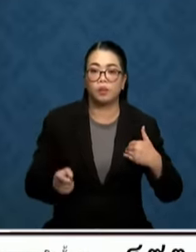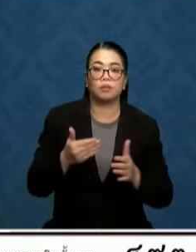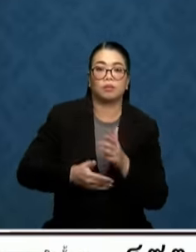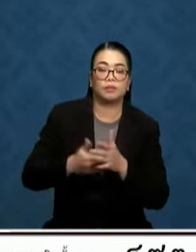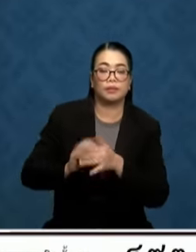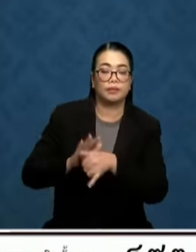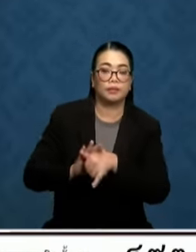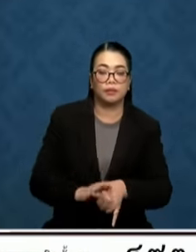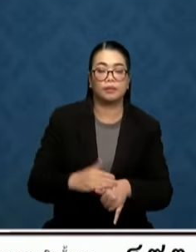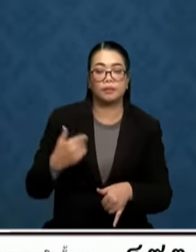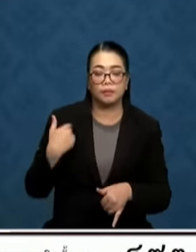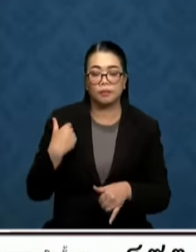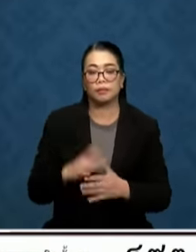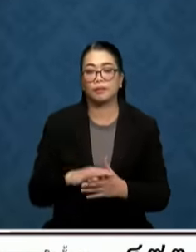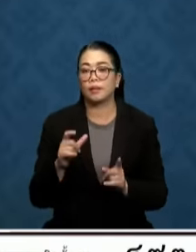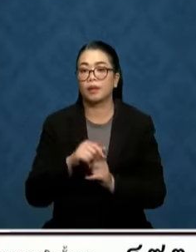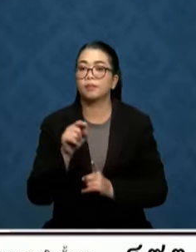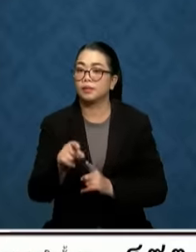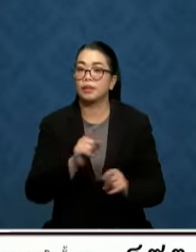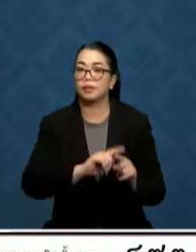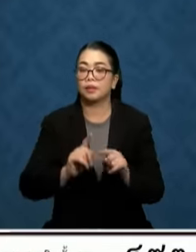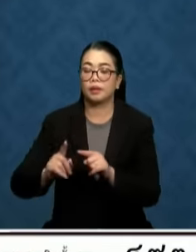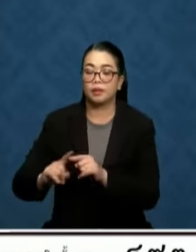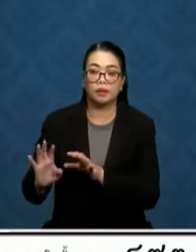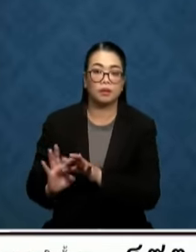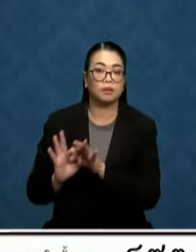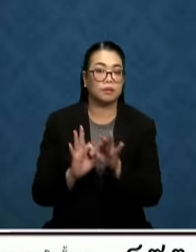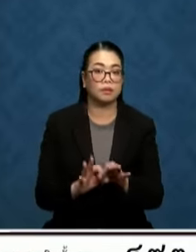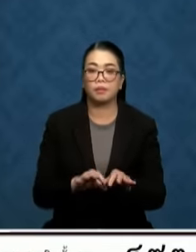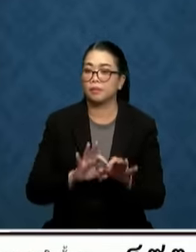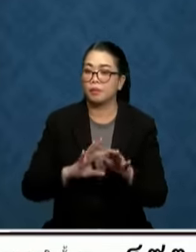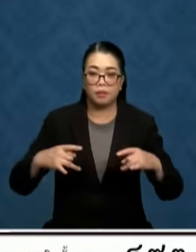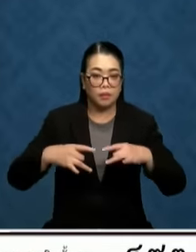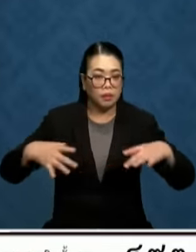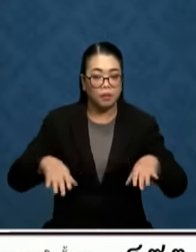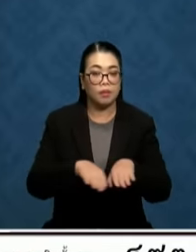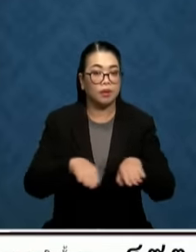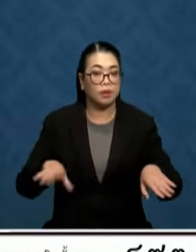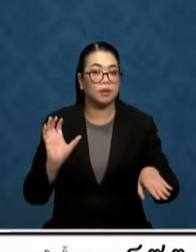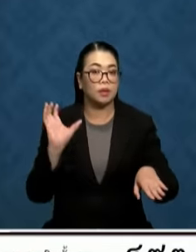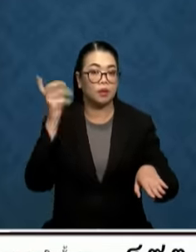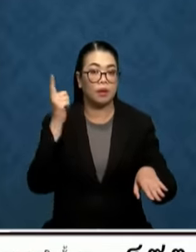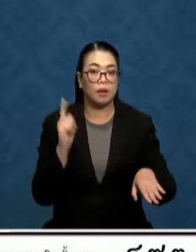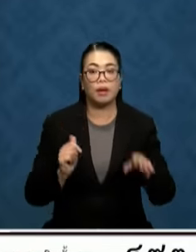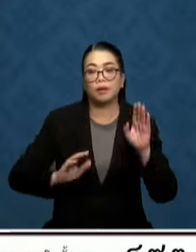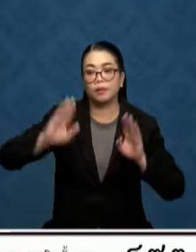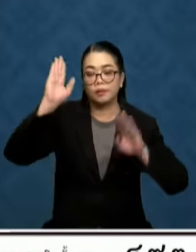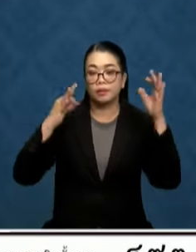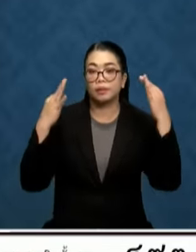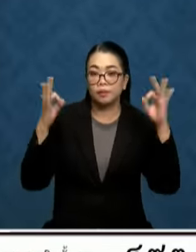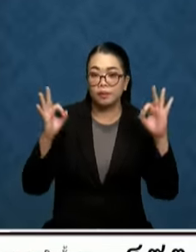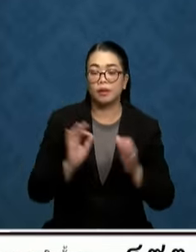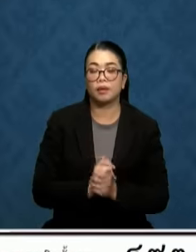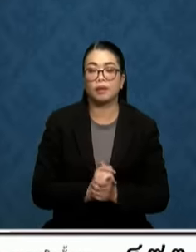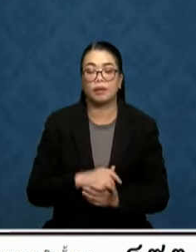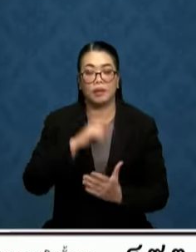นอกจากนี้ประกาศและคำสงเห่านี้ยังไม่สอดคร้องกัมาตรฐานสากลขัดกบหลประชาทิปตายใน